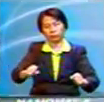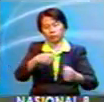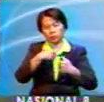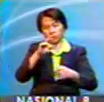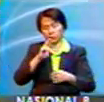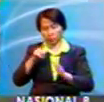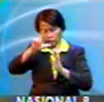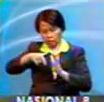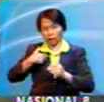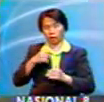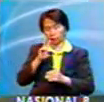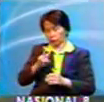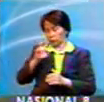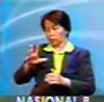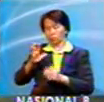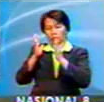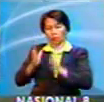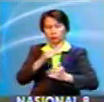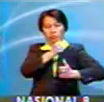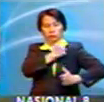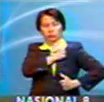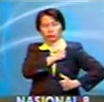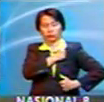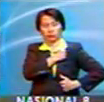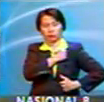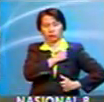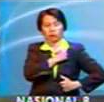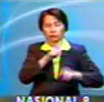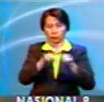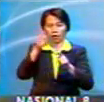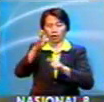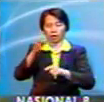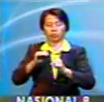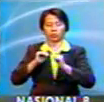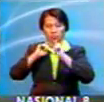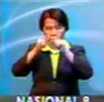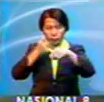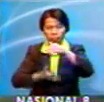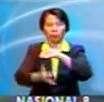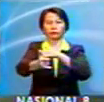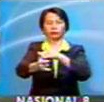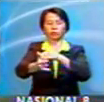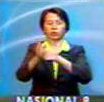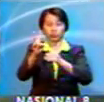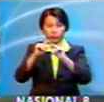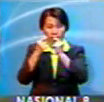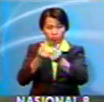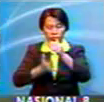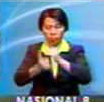25 anggota tertera dari Kesbah Takin yang akan menyusul dari belakang untuk